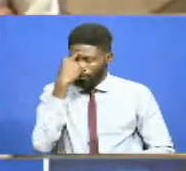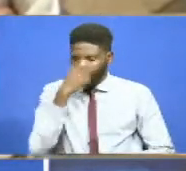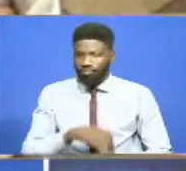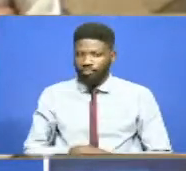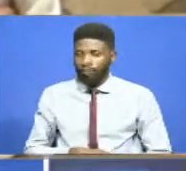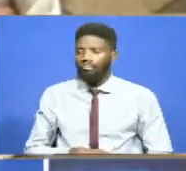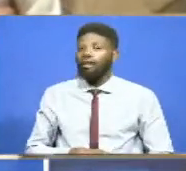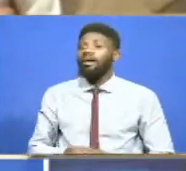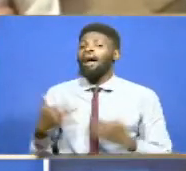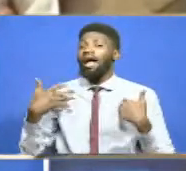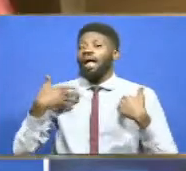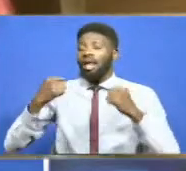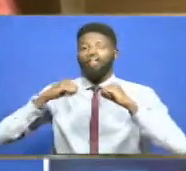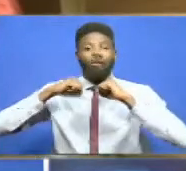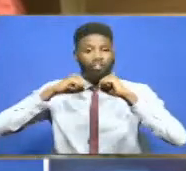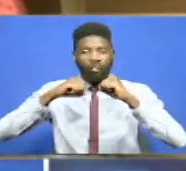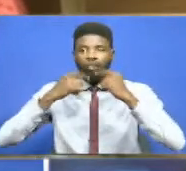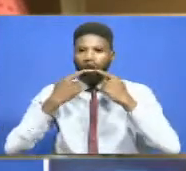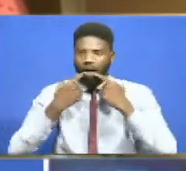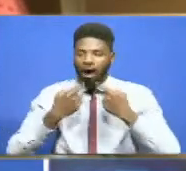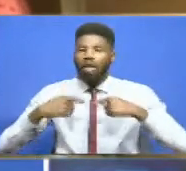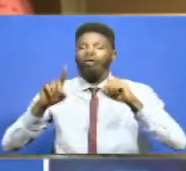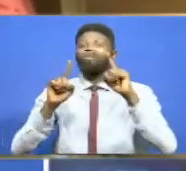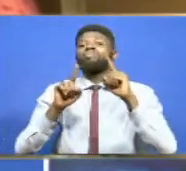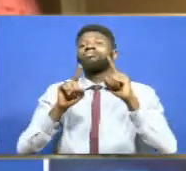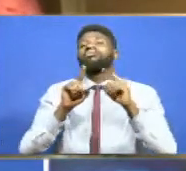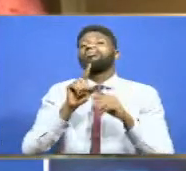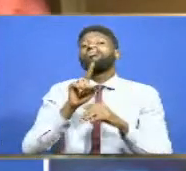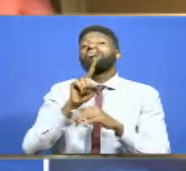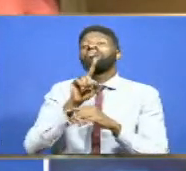afya wakiripoti visa